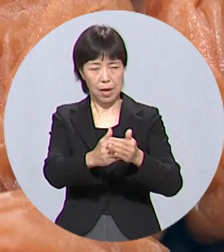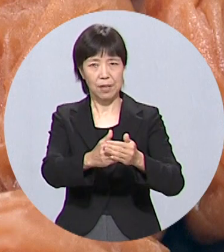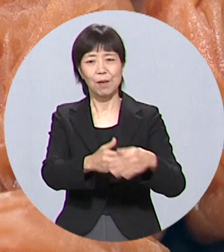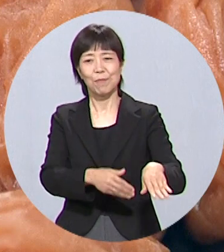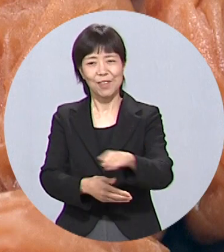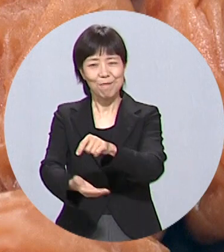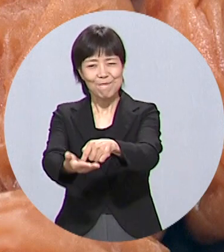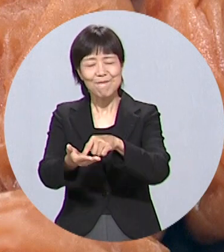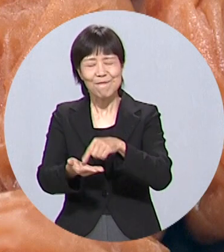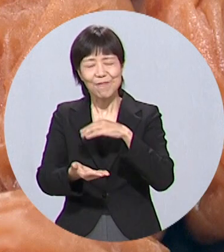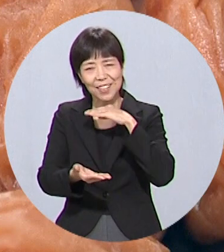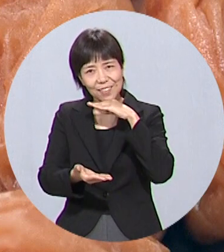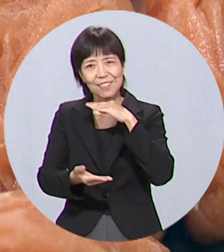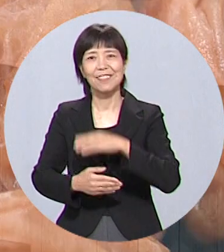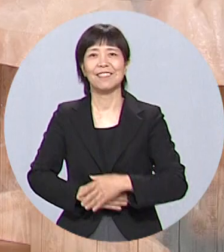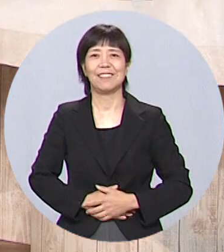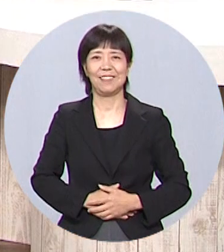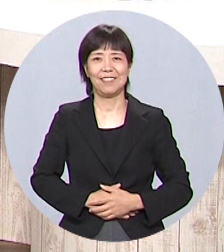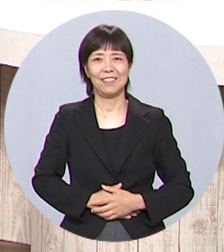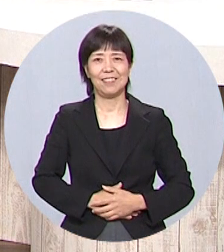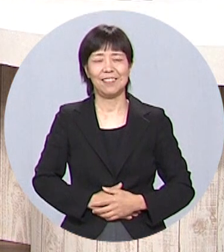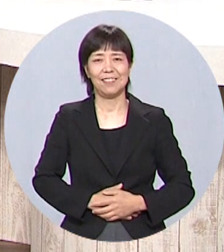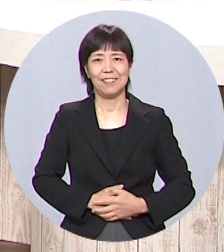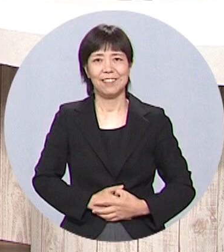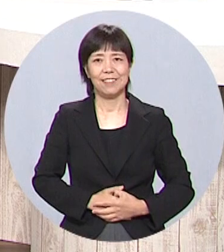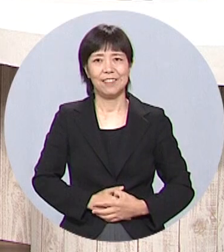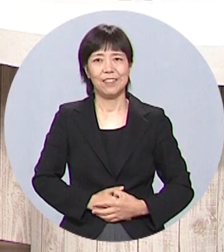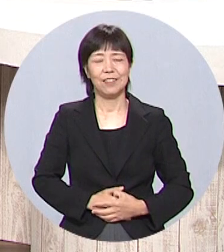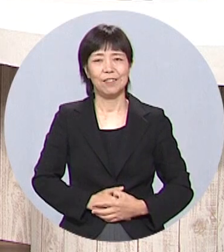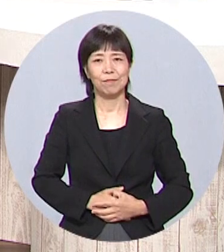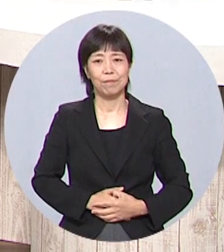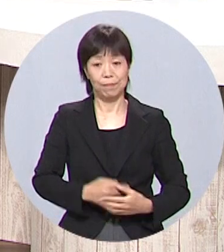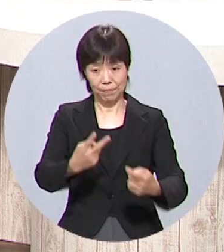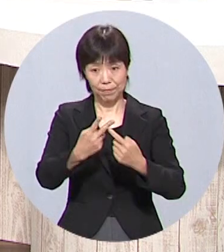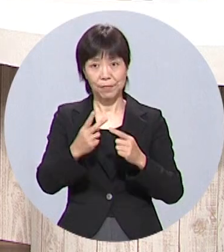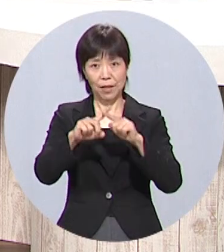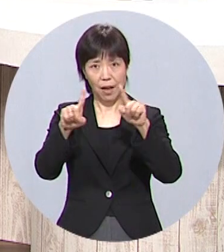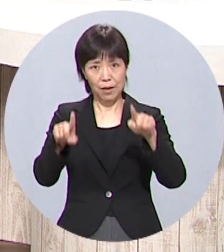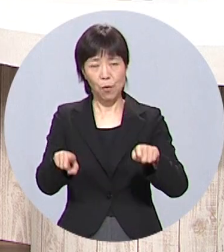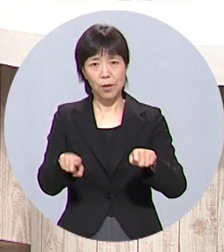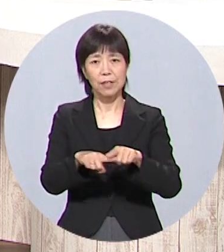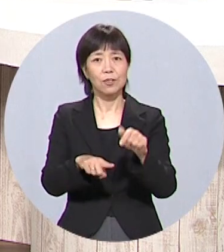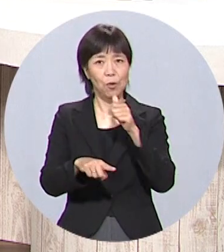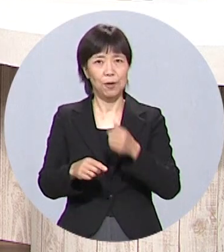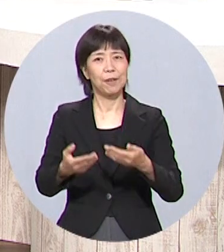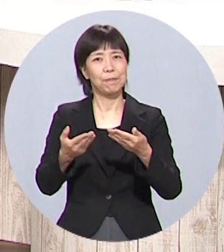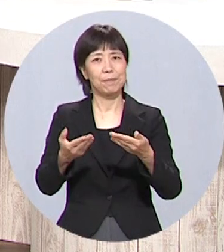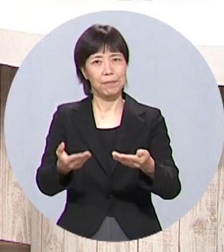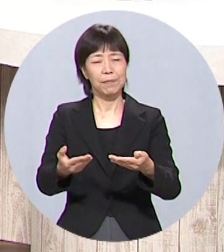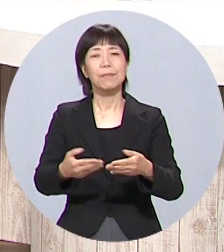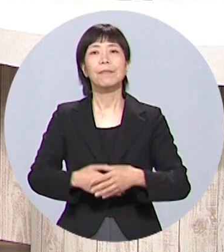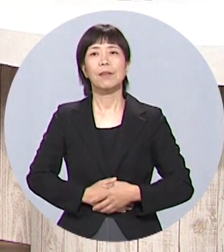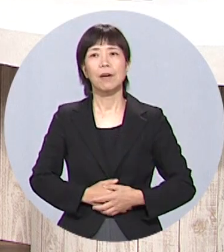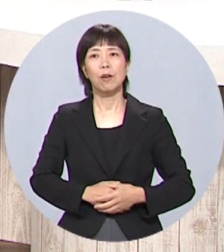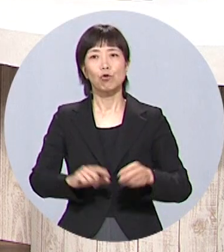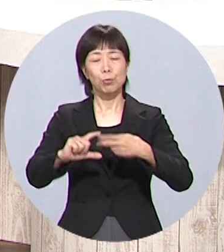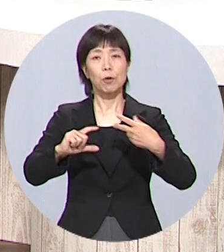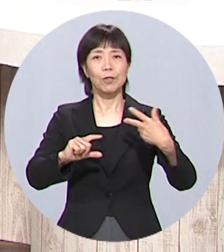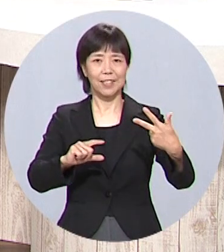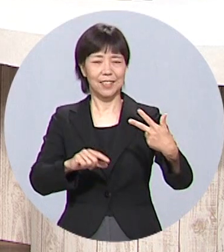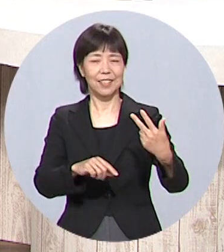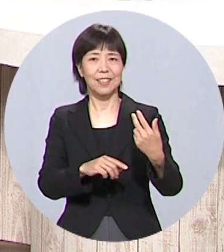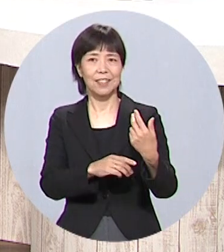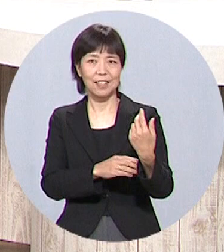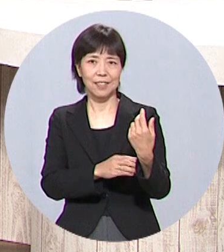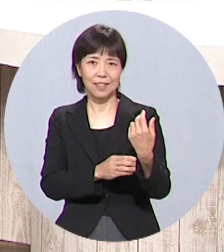くさんのご応募お待ちしています。 さあ、皆さんからいただいたお便りをご紹介しましょう。 はい、富士見野市の方